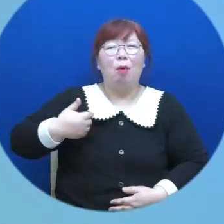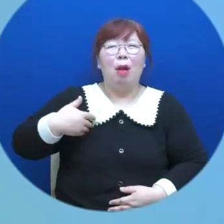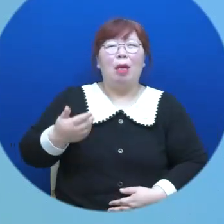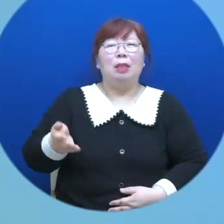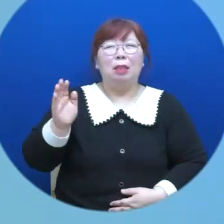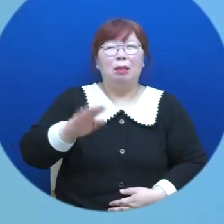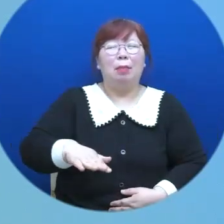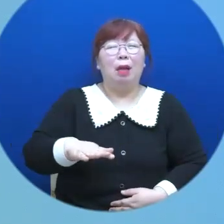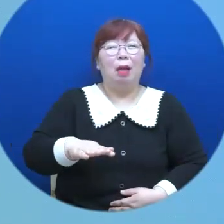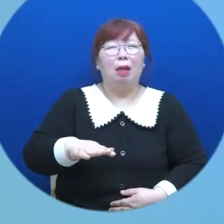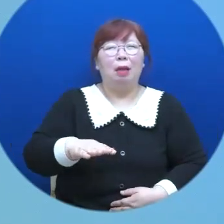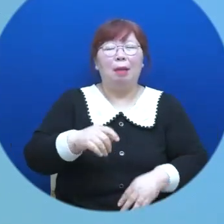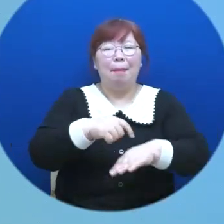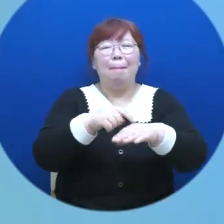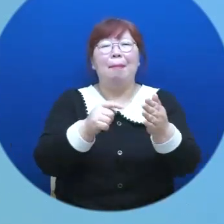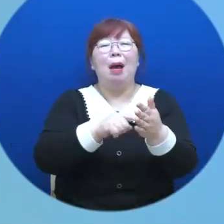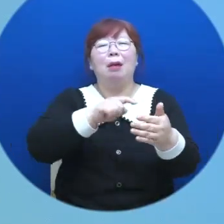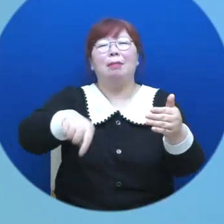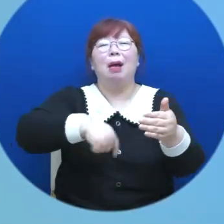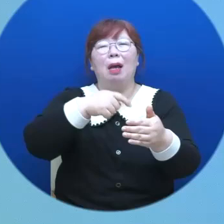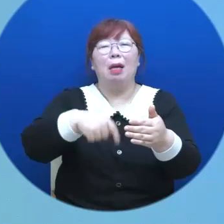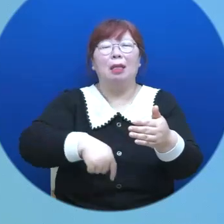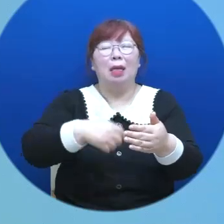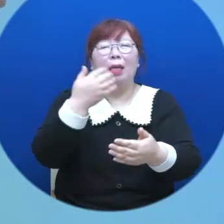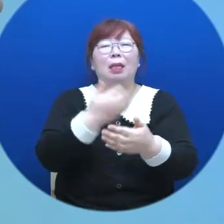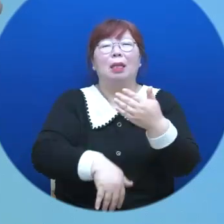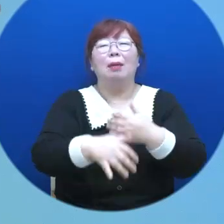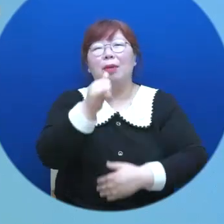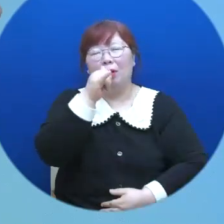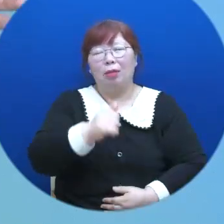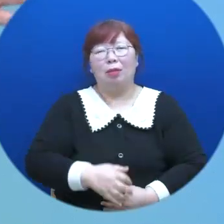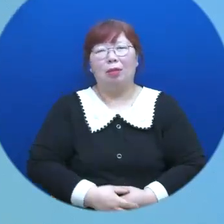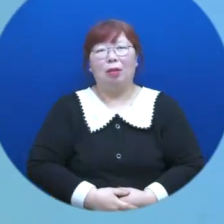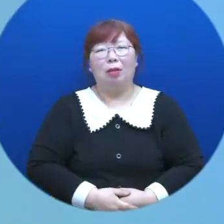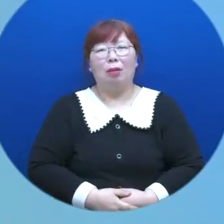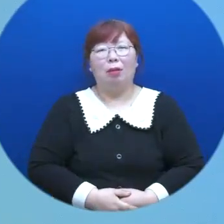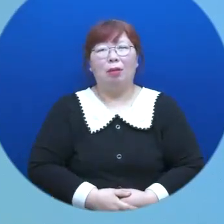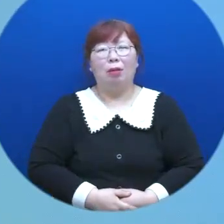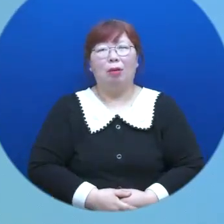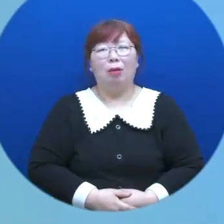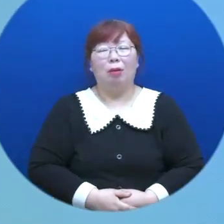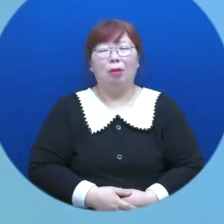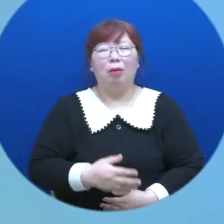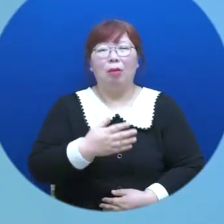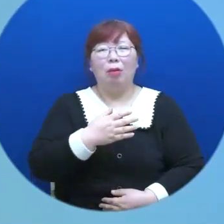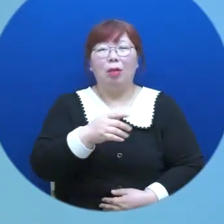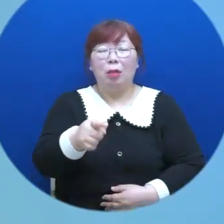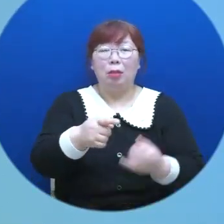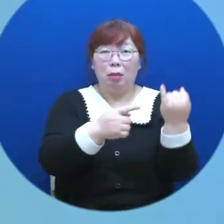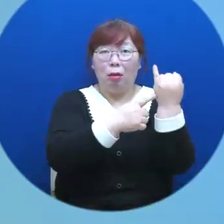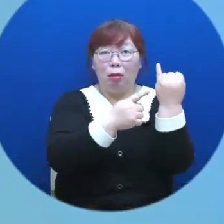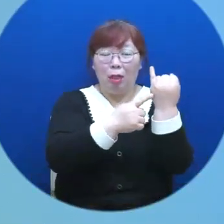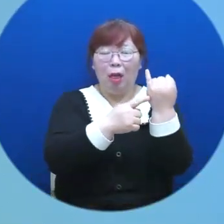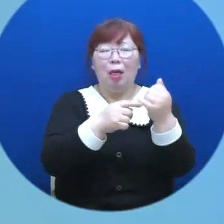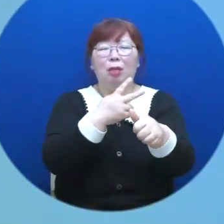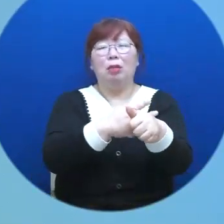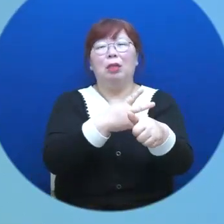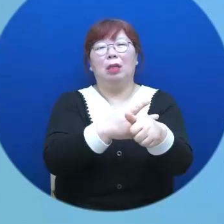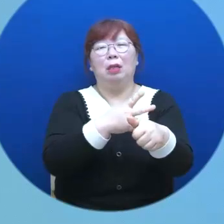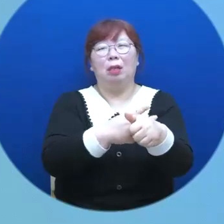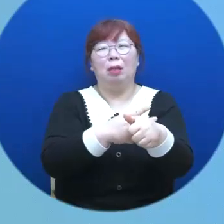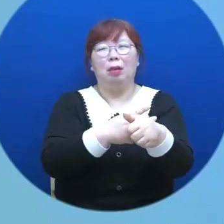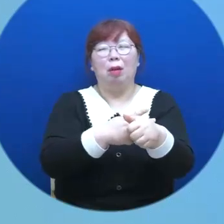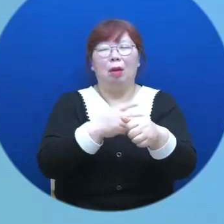속에 남겨 있었구나 하는 걸 알게 됐다. 자기는 어린 시절 우울증이 떠나지 않았다.